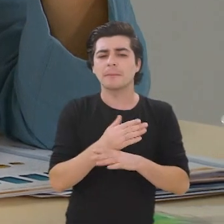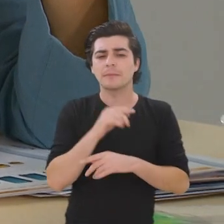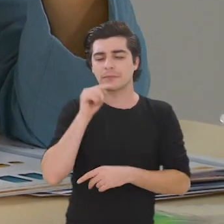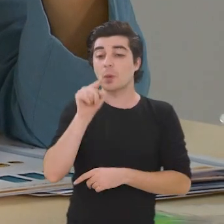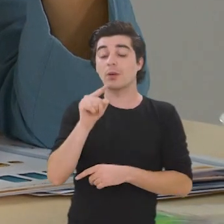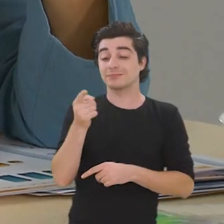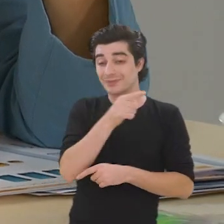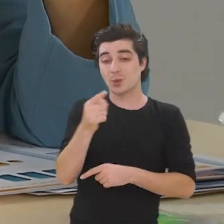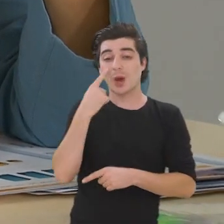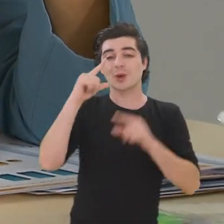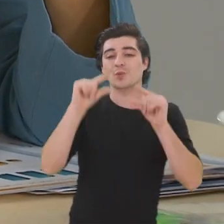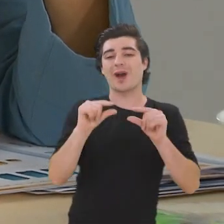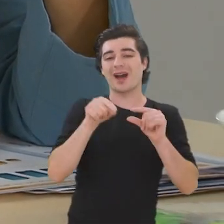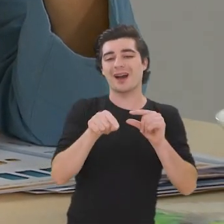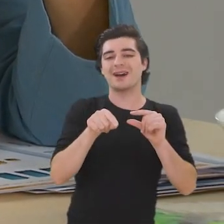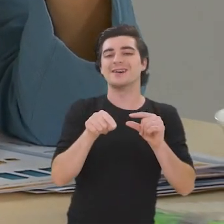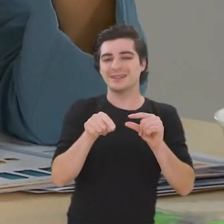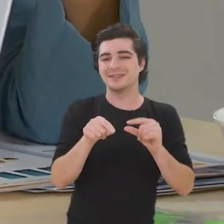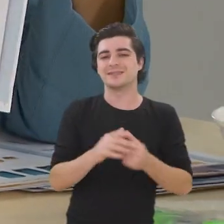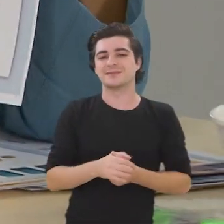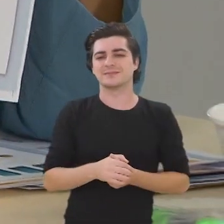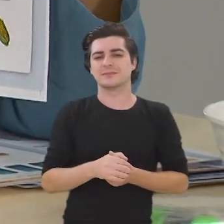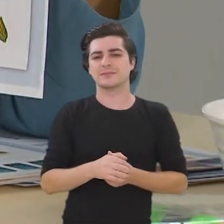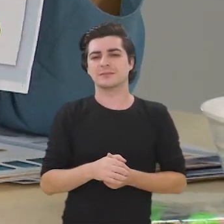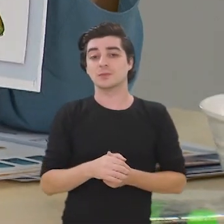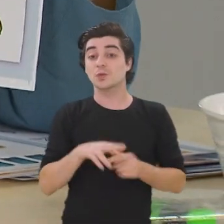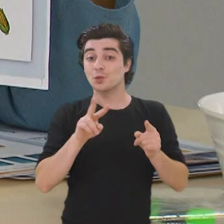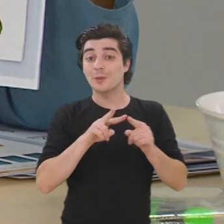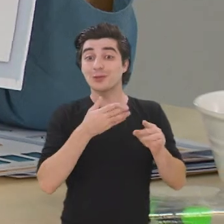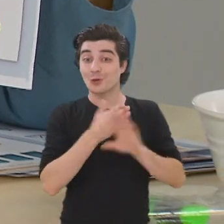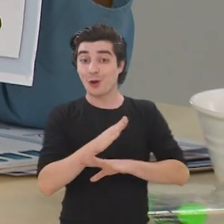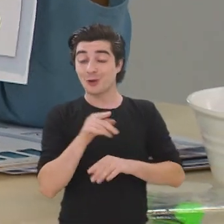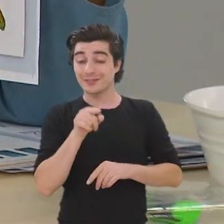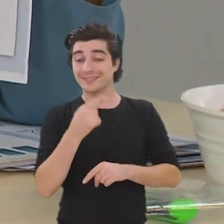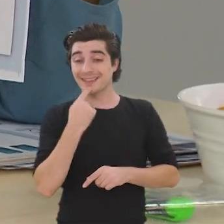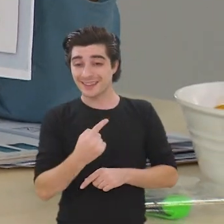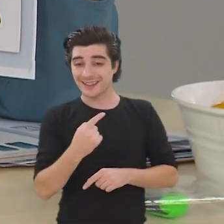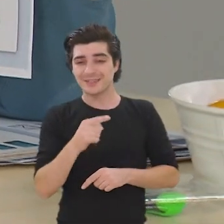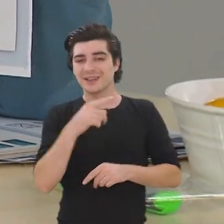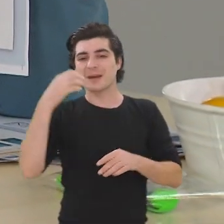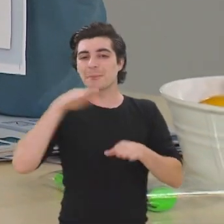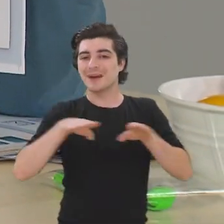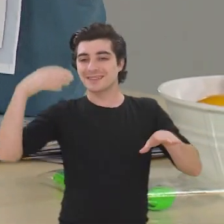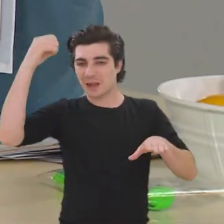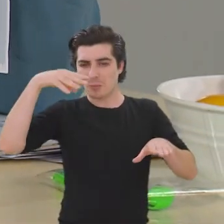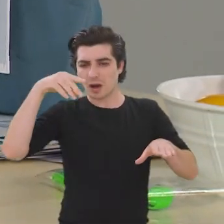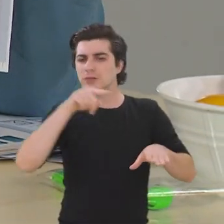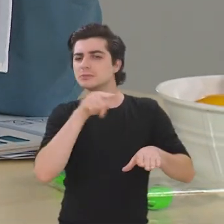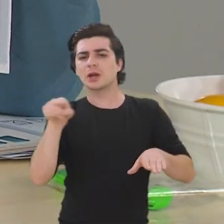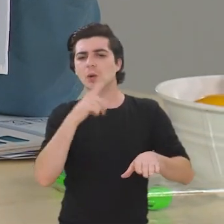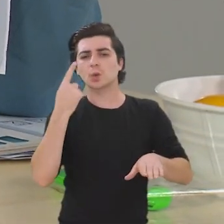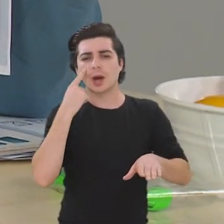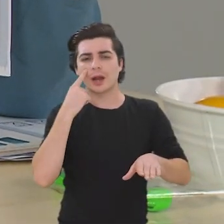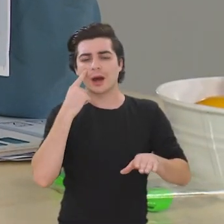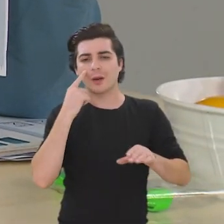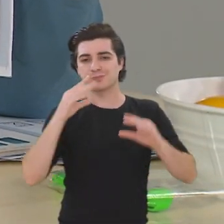Çünkü o diğerlerinden küçük. Küçük olduğu için farklı. Nurbanu doğru gösterdi. Bu masa lambası